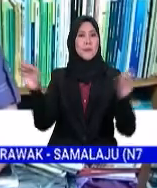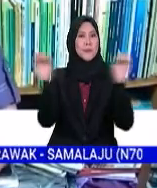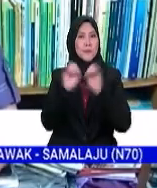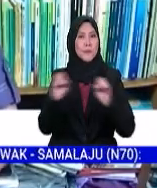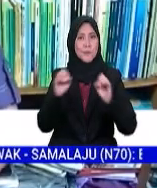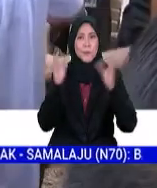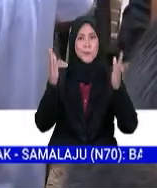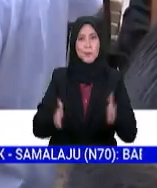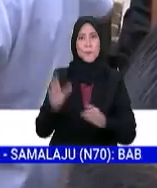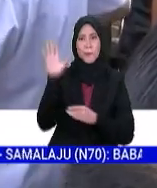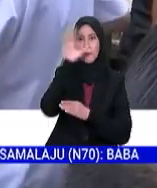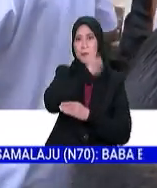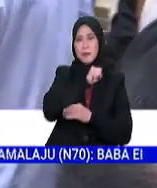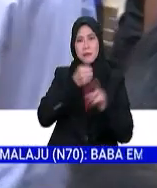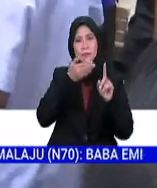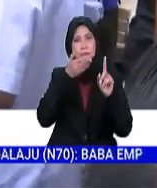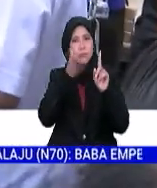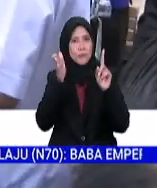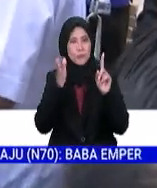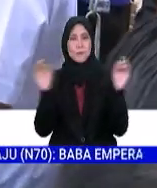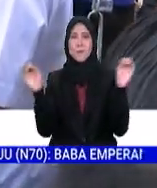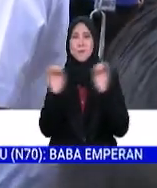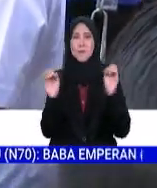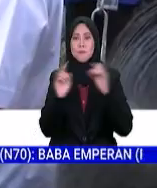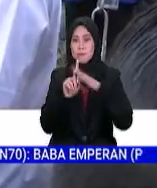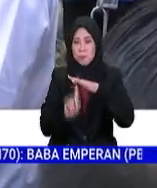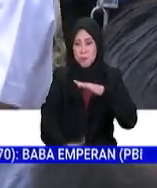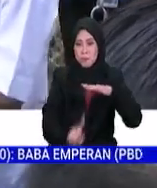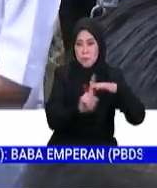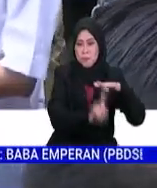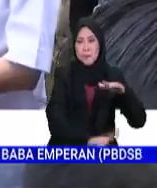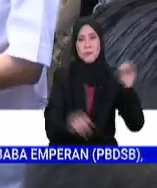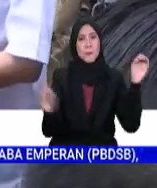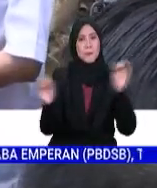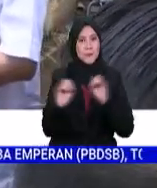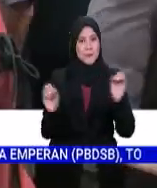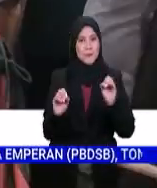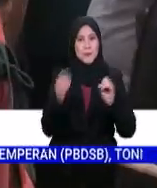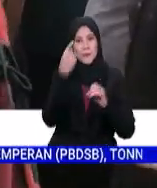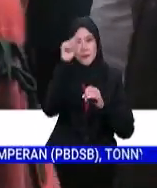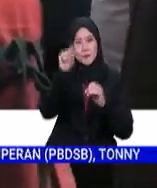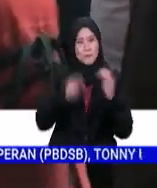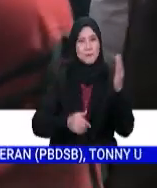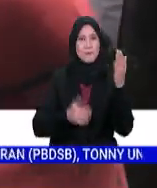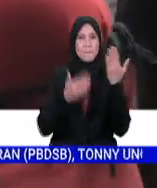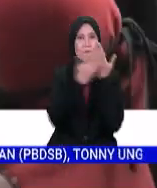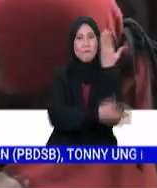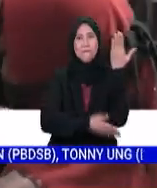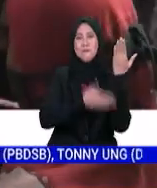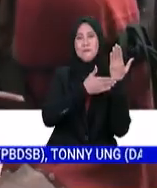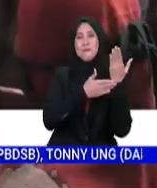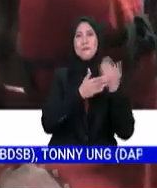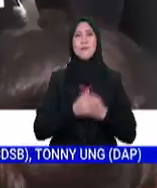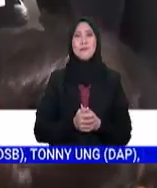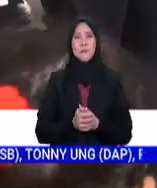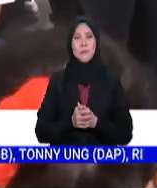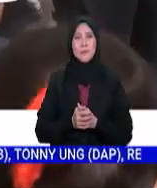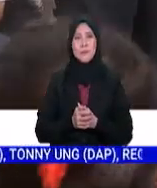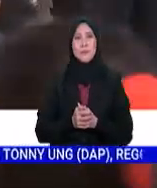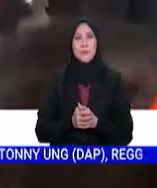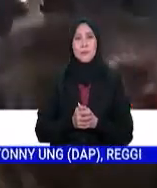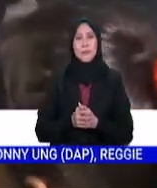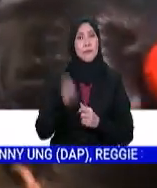yang terlepas dari sasaran, tidak ada yang tercicir merentasi Semenanjung dan negeri-negeri Borneo. Itu penting